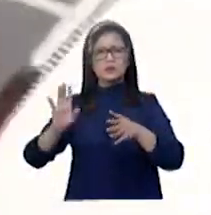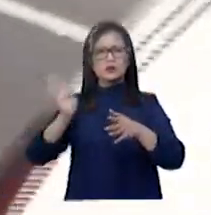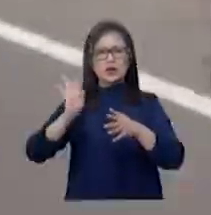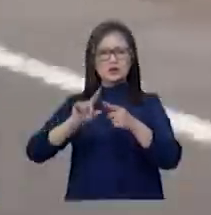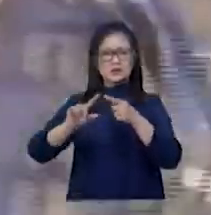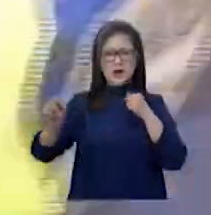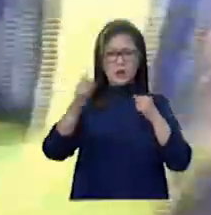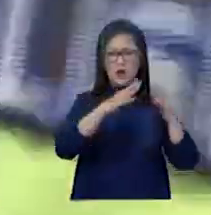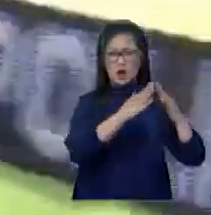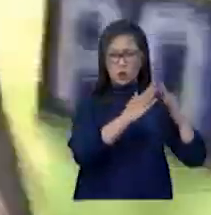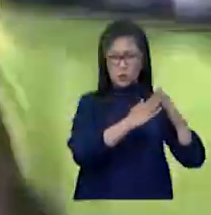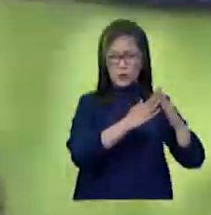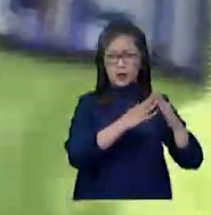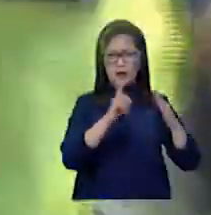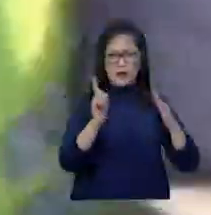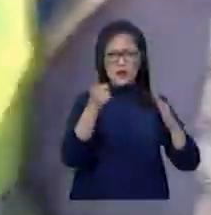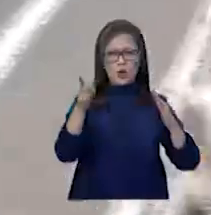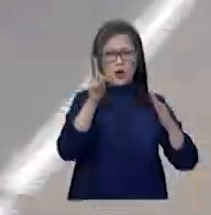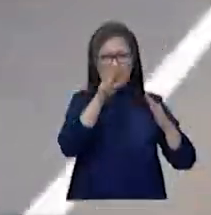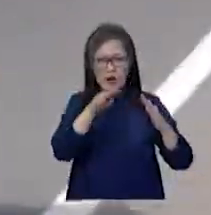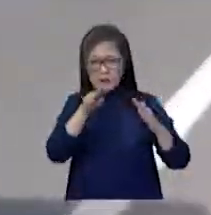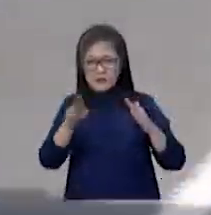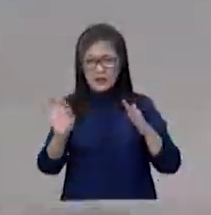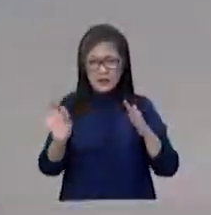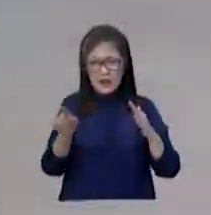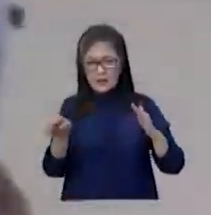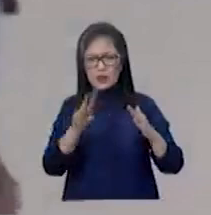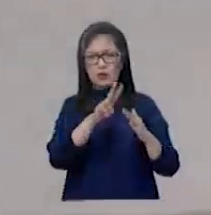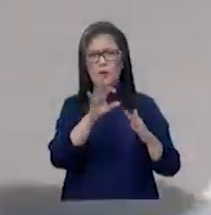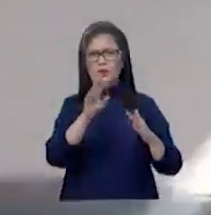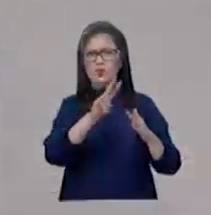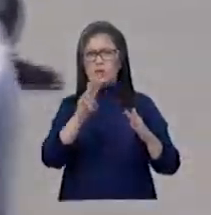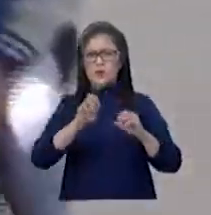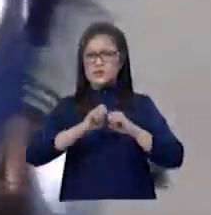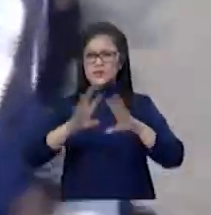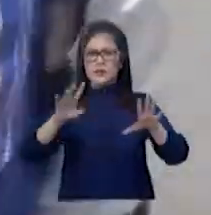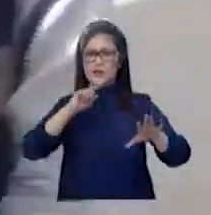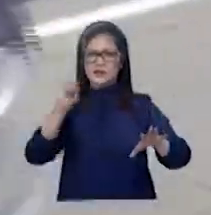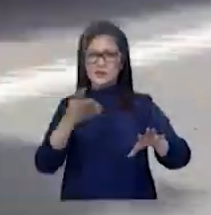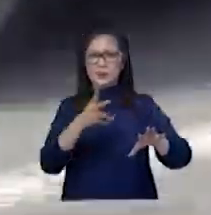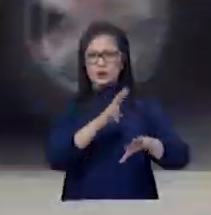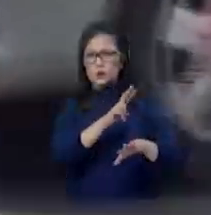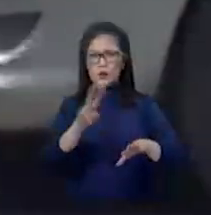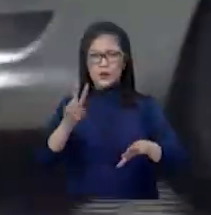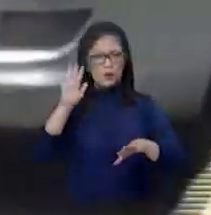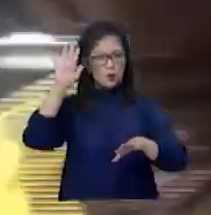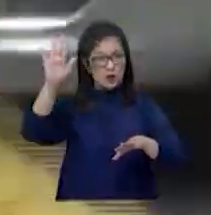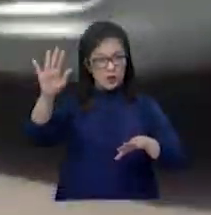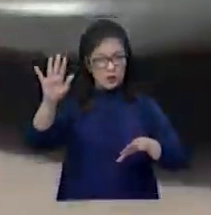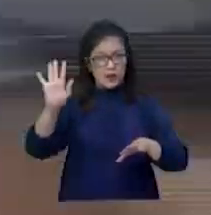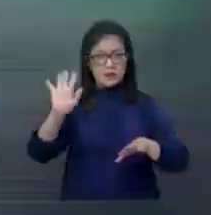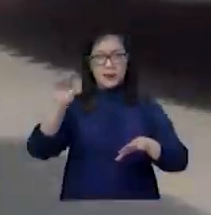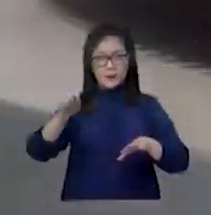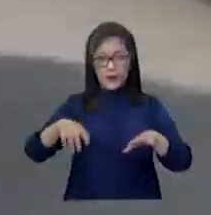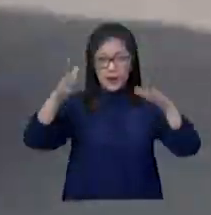rumah. Para pengendara tidak mengetahui razia zebra jaya 2022 digelar serentak selama 2 pekan ke depan. Selain tidak